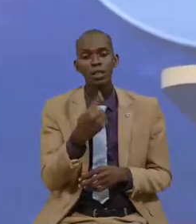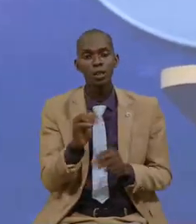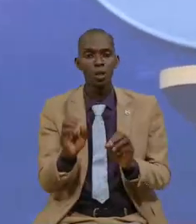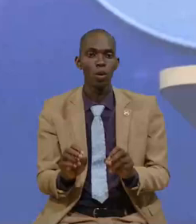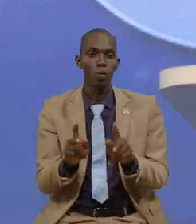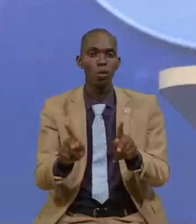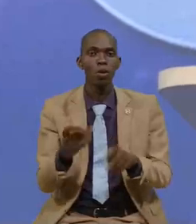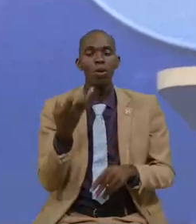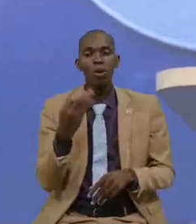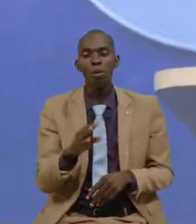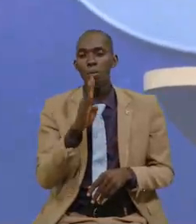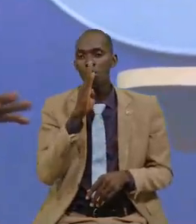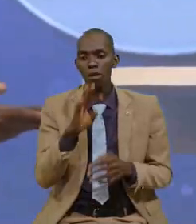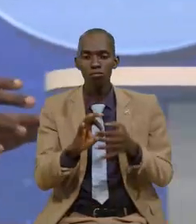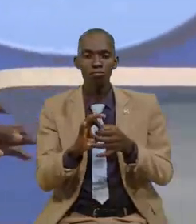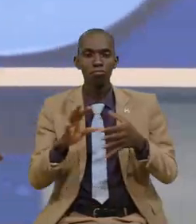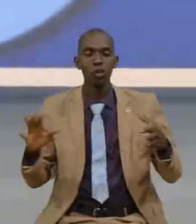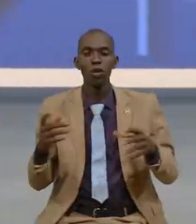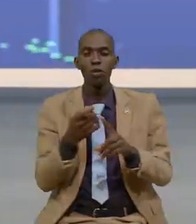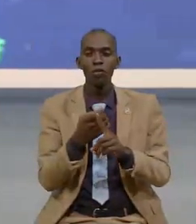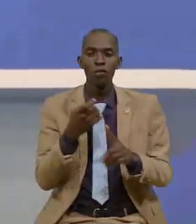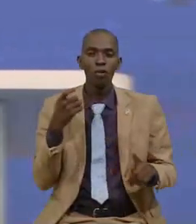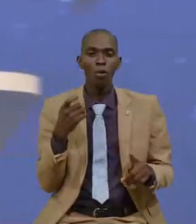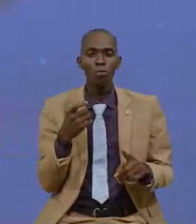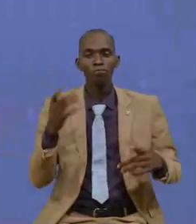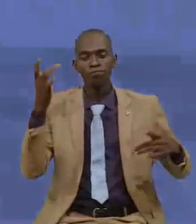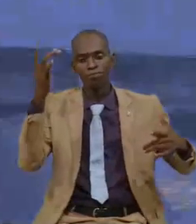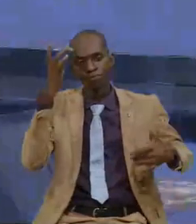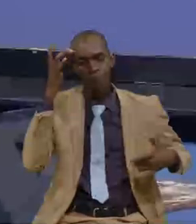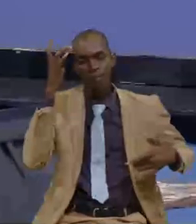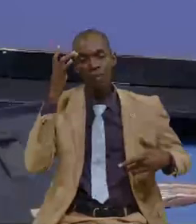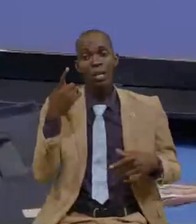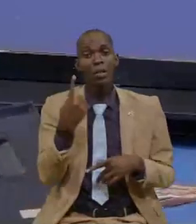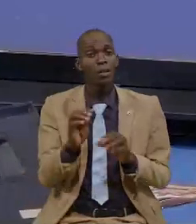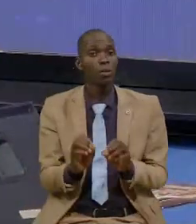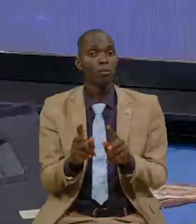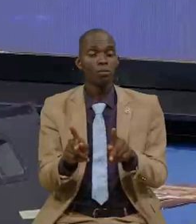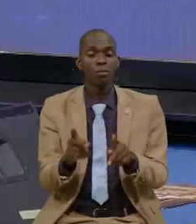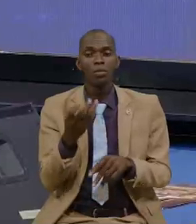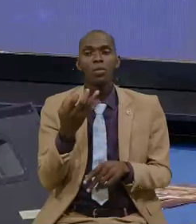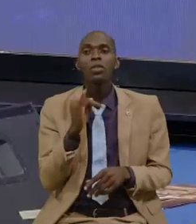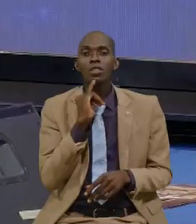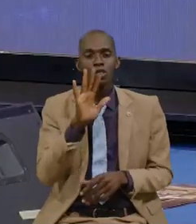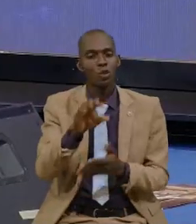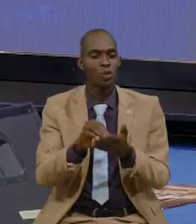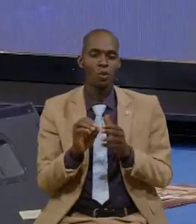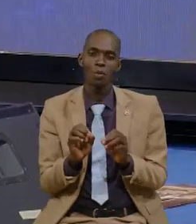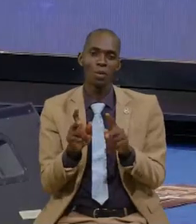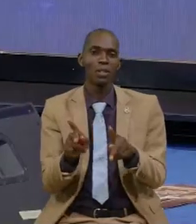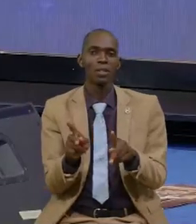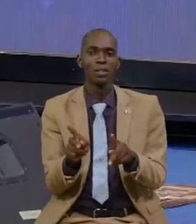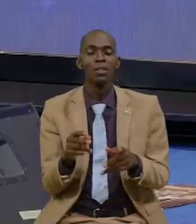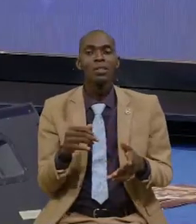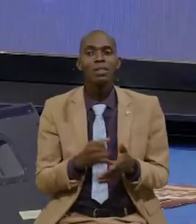est le privilège d'être délié de l'infirmité. Le